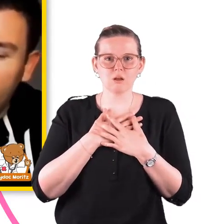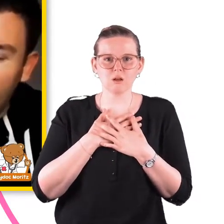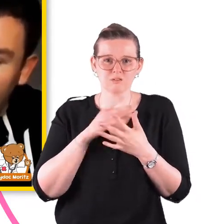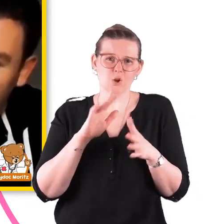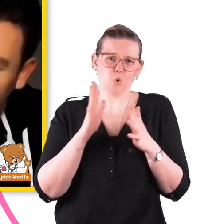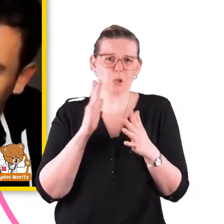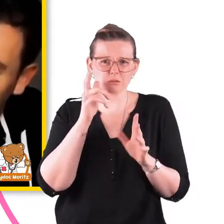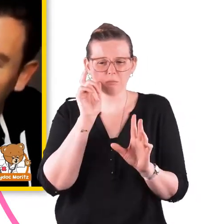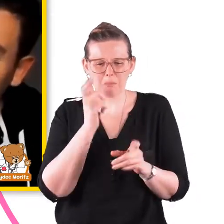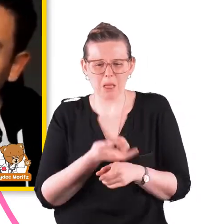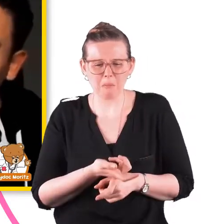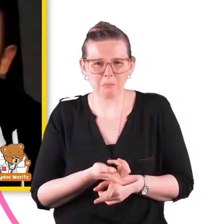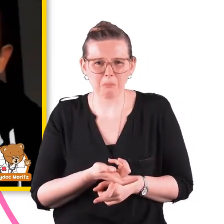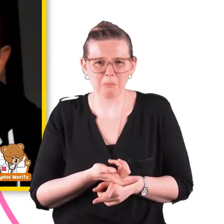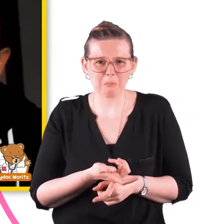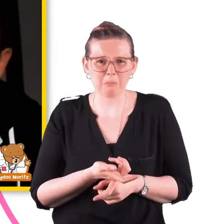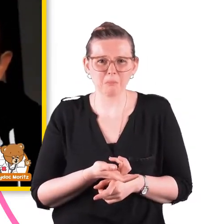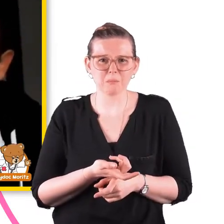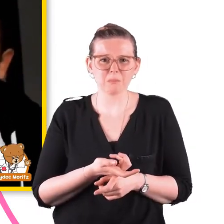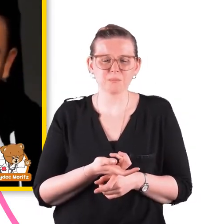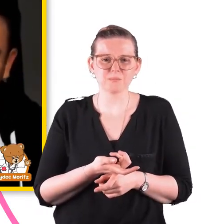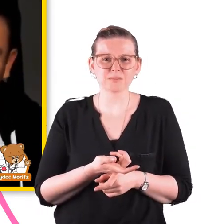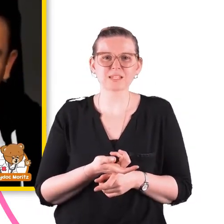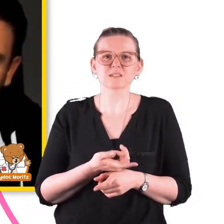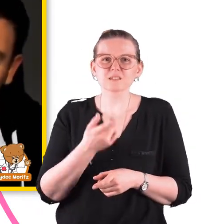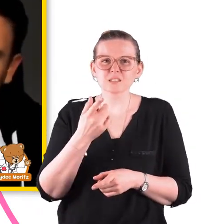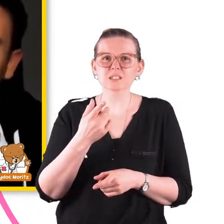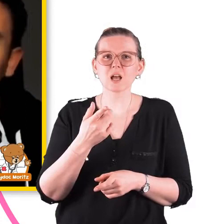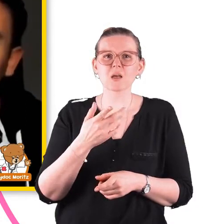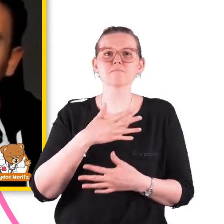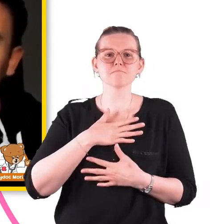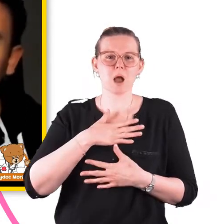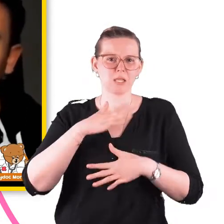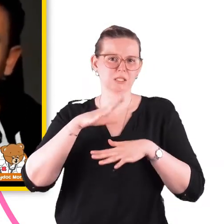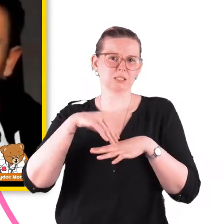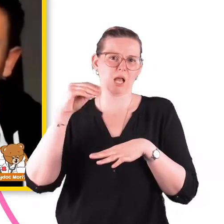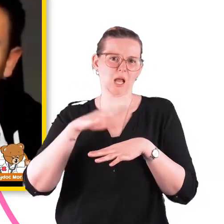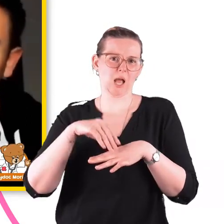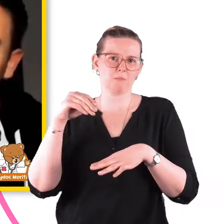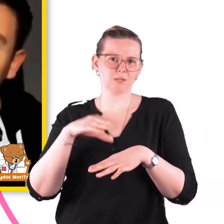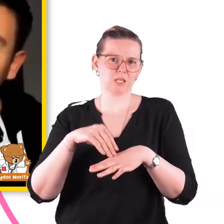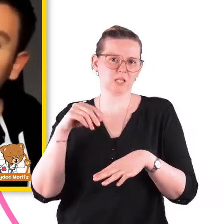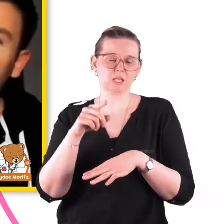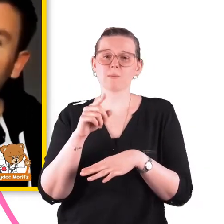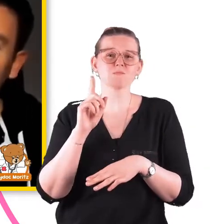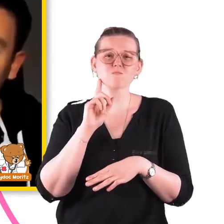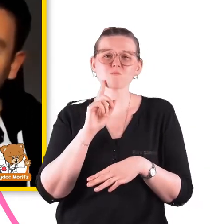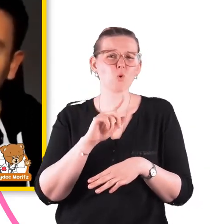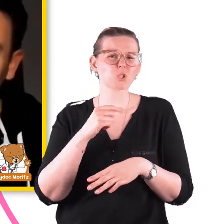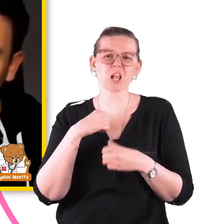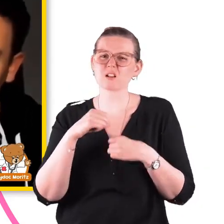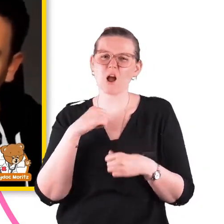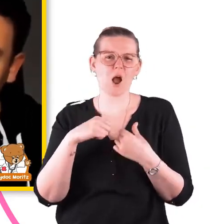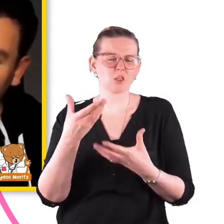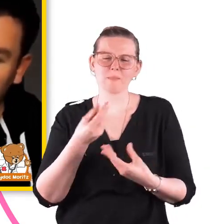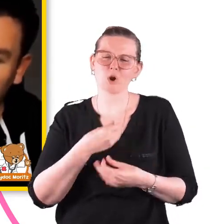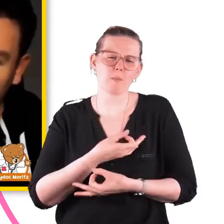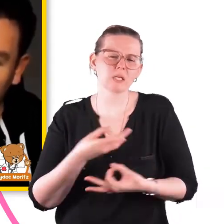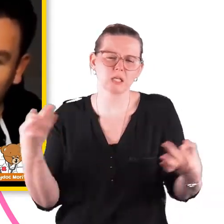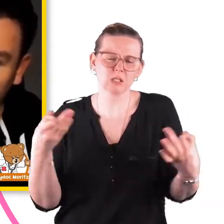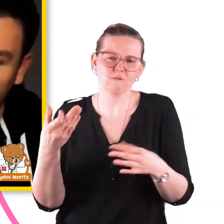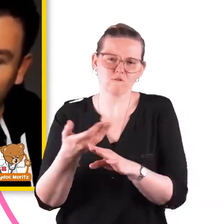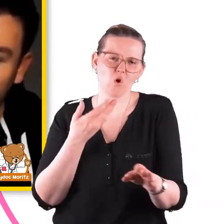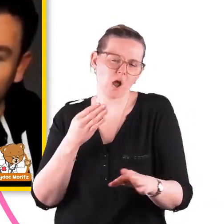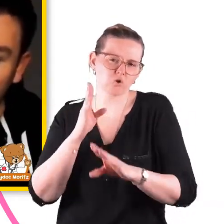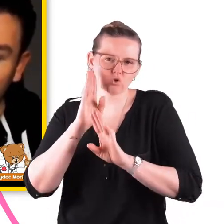Oh, ja. Ich war schon wieder kurz eingenickt. Also, das ist meine Therapie, um keinen Gähnmuskelkater